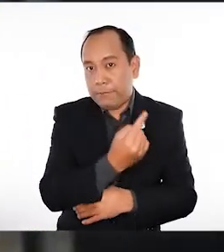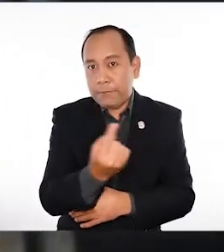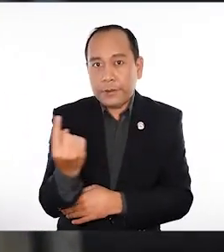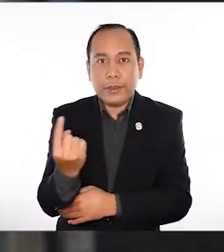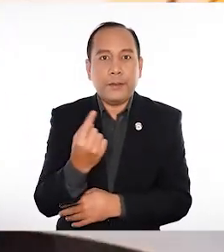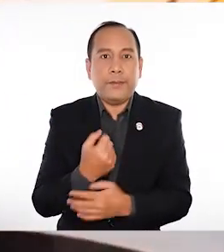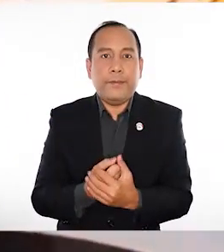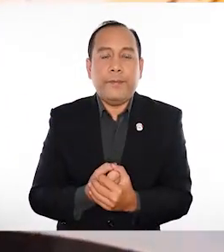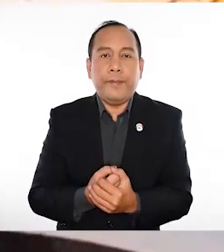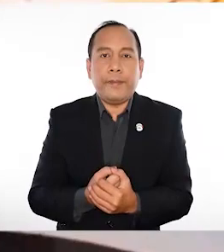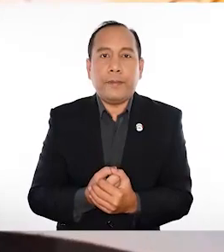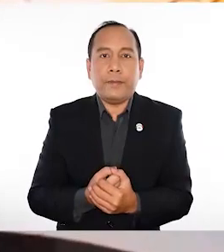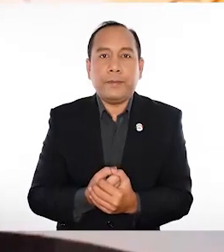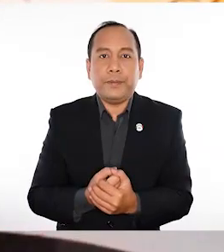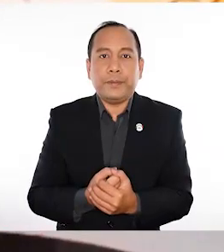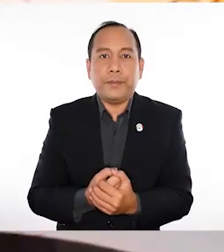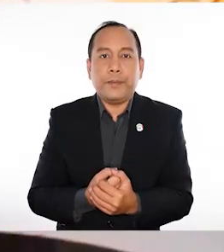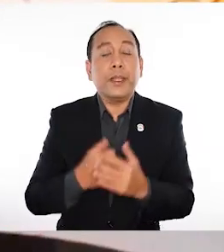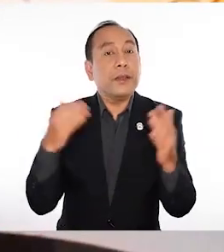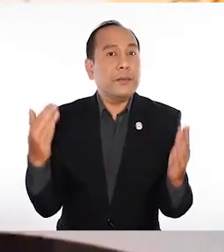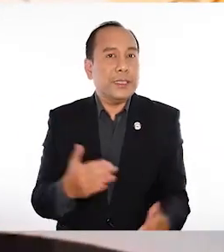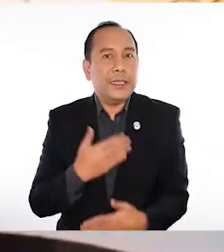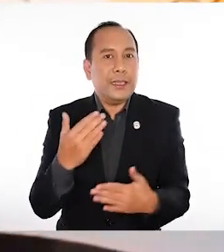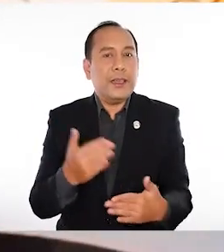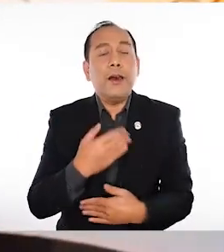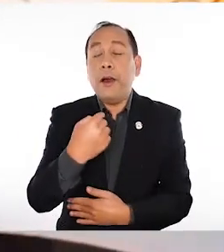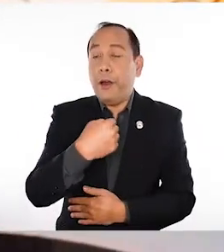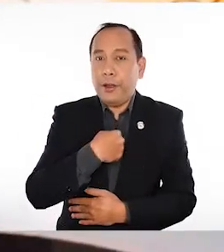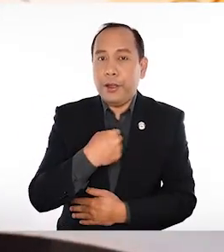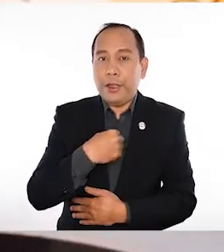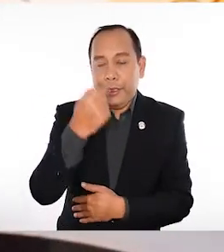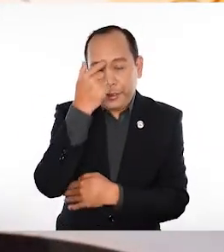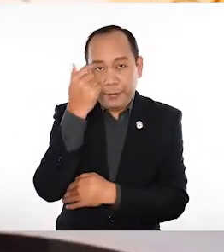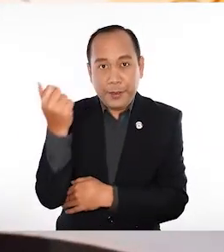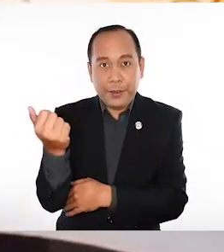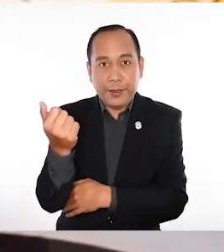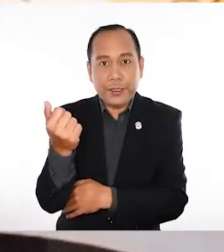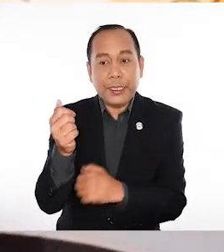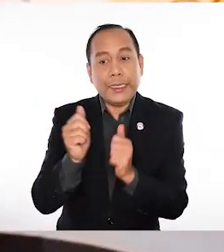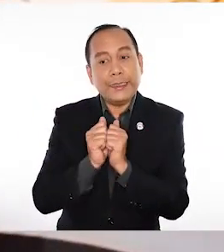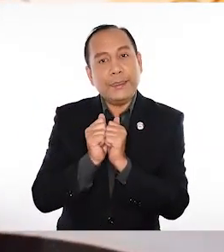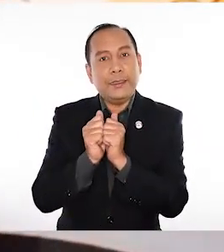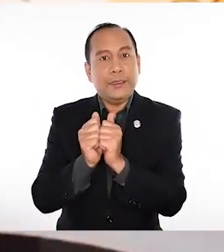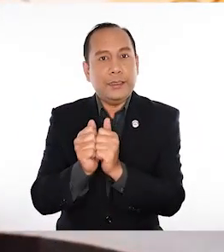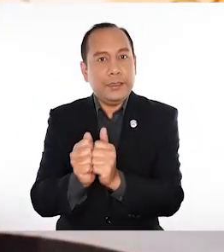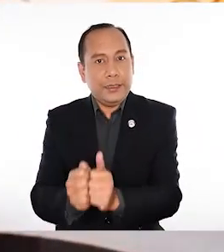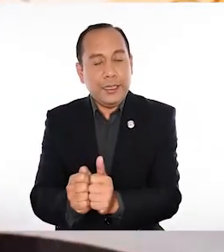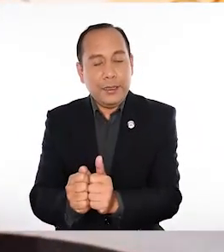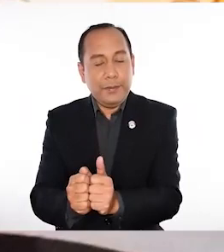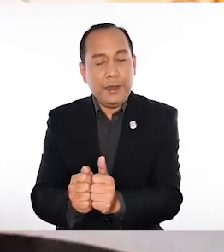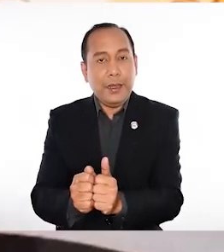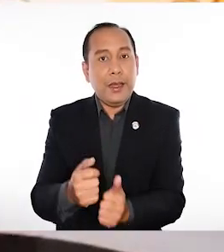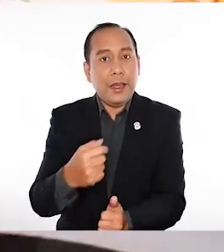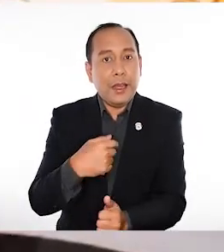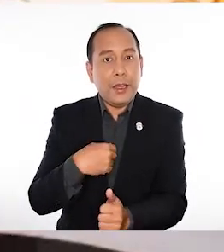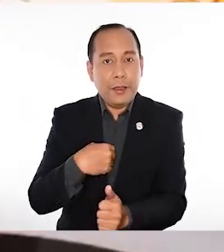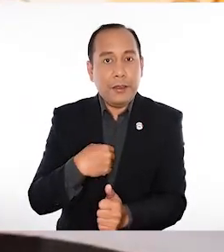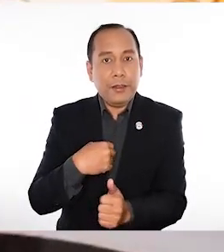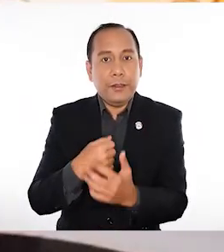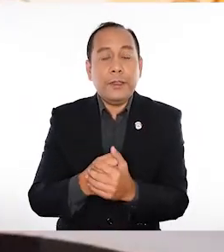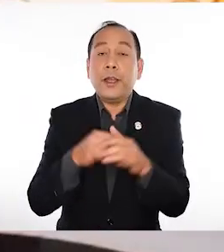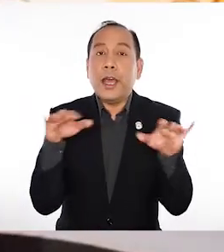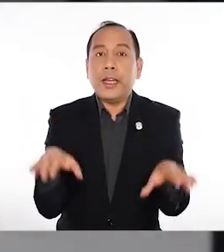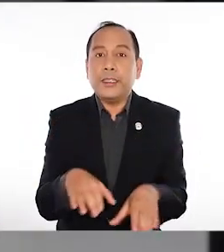sa kanila. Masayang-masaya po ako dahil kasama po ako sa